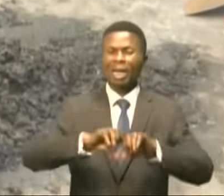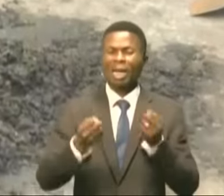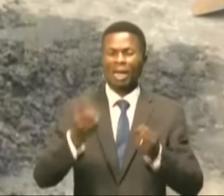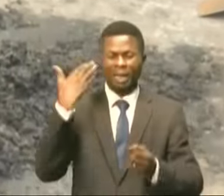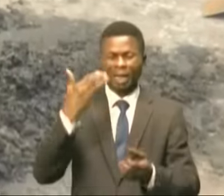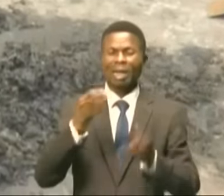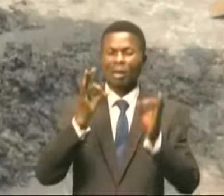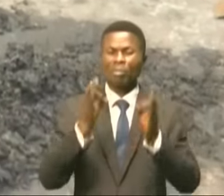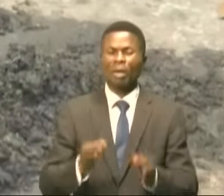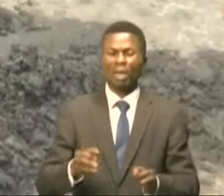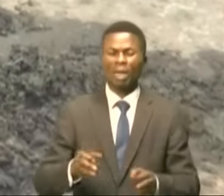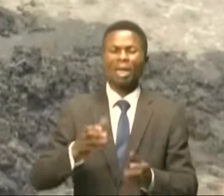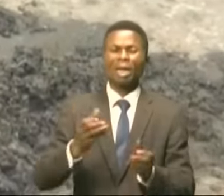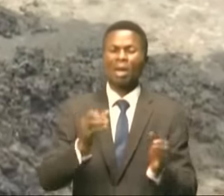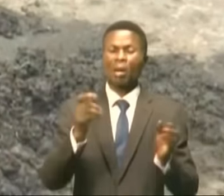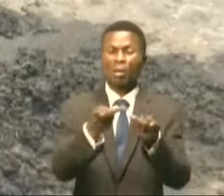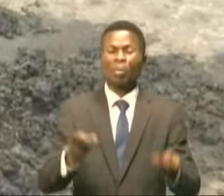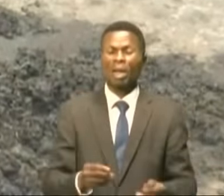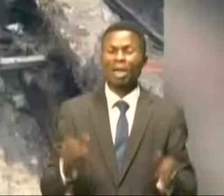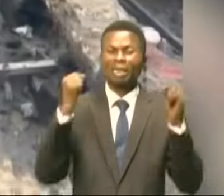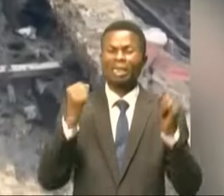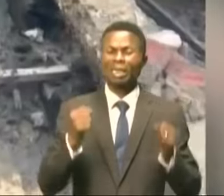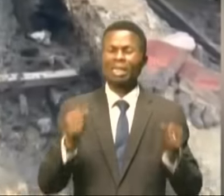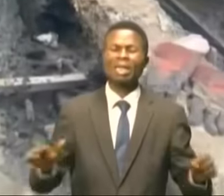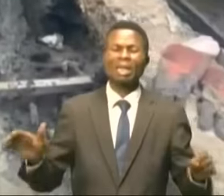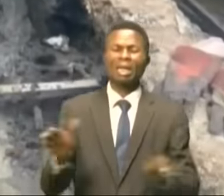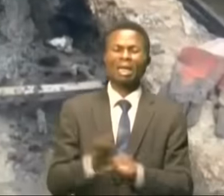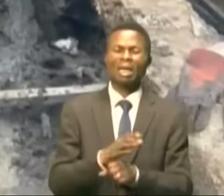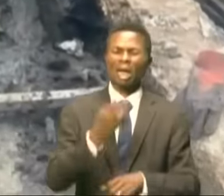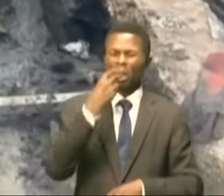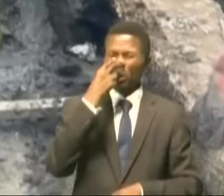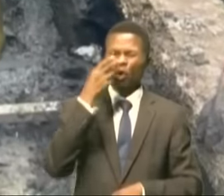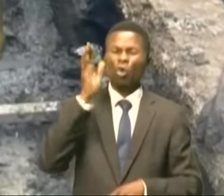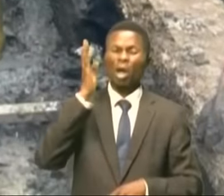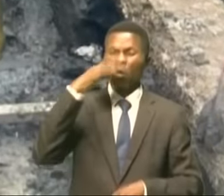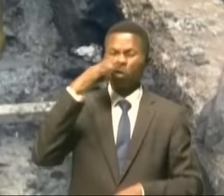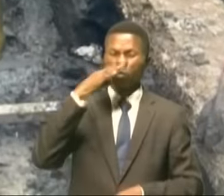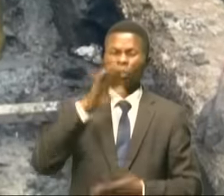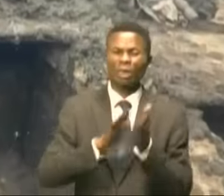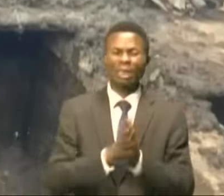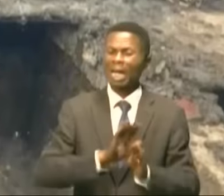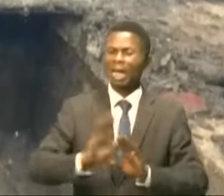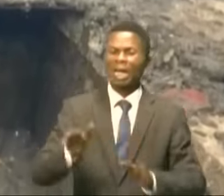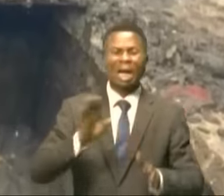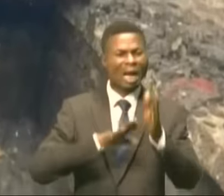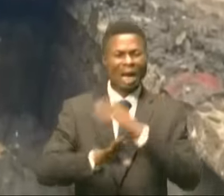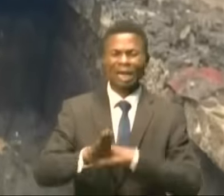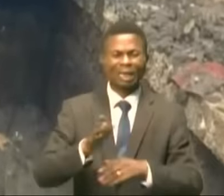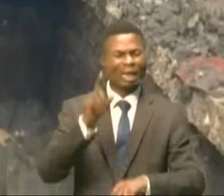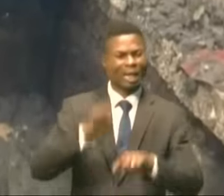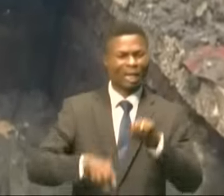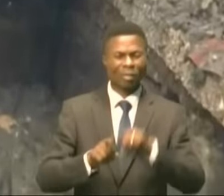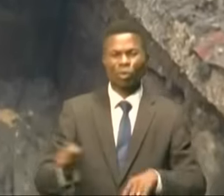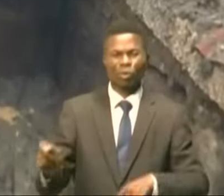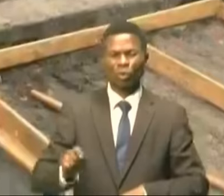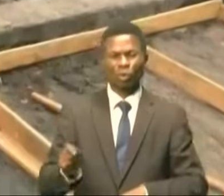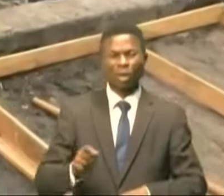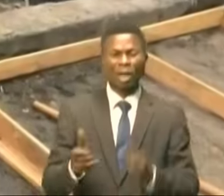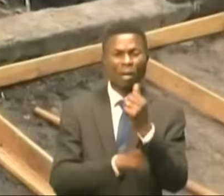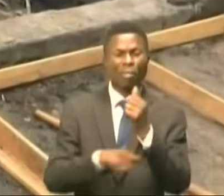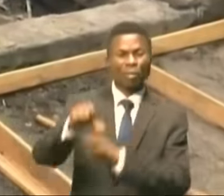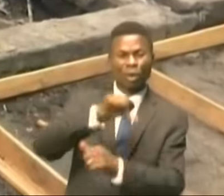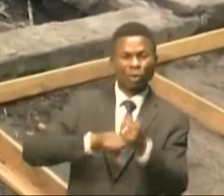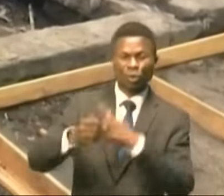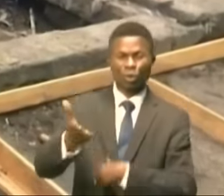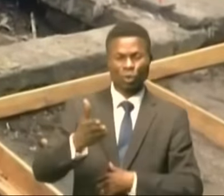remplies offrant un spectacle et dégageant une odeur nauséabonde étaient devenues inaccessibles et invivables les quotidiens de ses